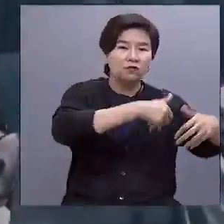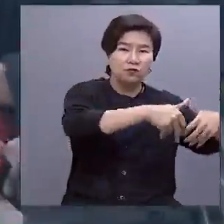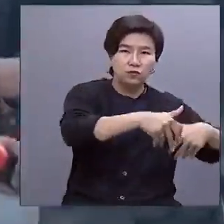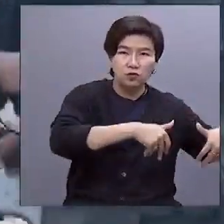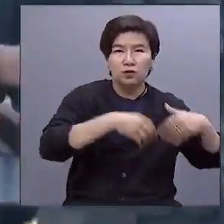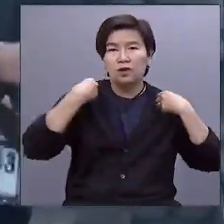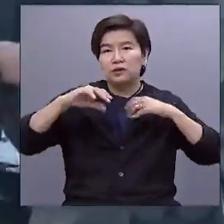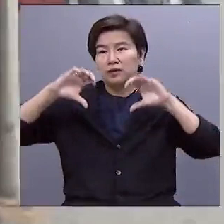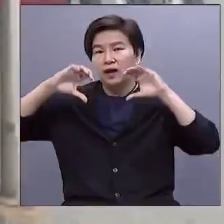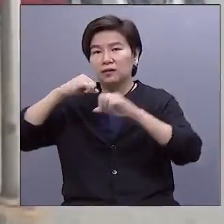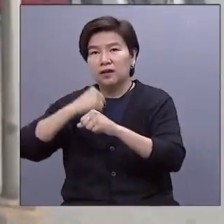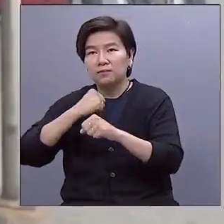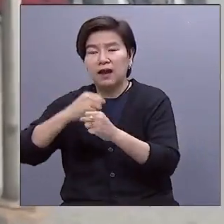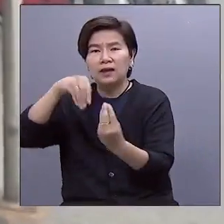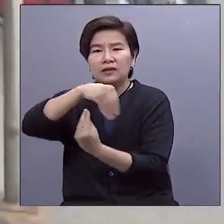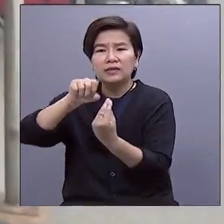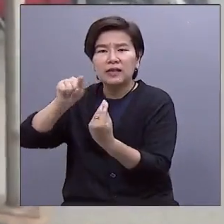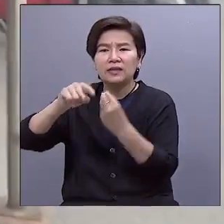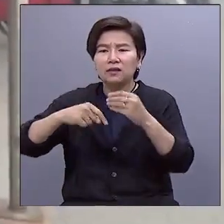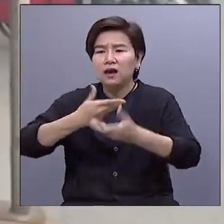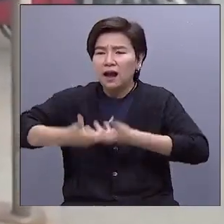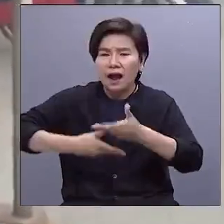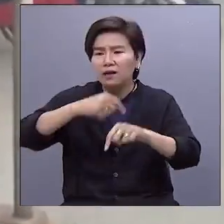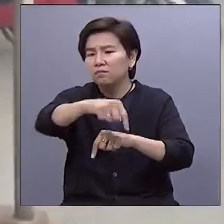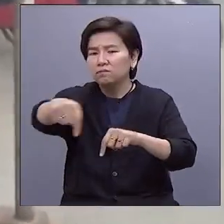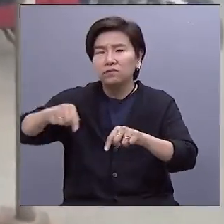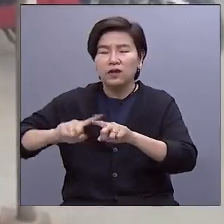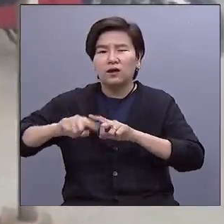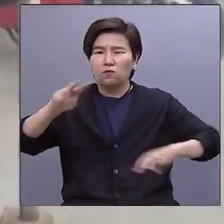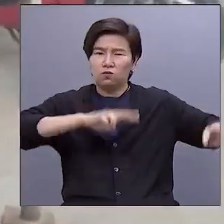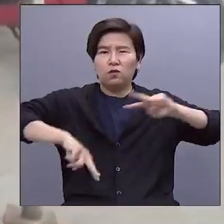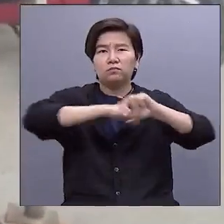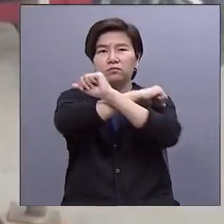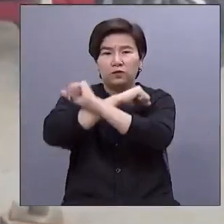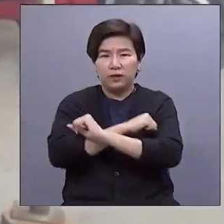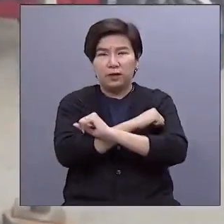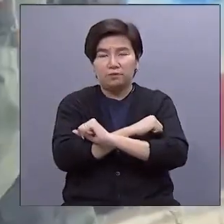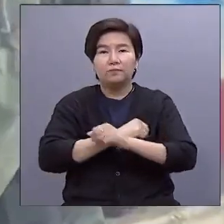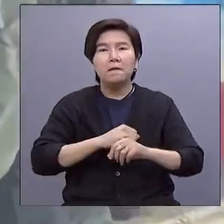เศรษฐกิจให้เพิ่มความเข้มข้นในการตรวจสอบการลักลอบเข้ามาในเขตตัวเมืองยะลาครับ